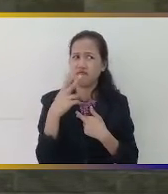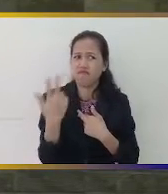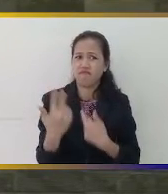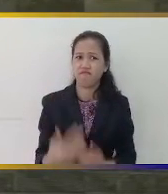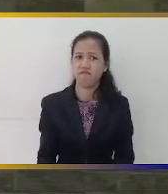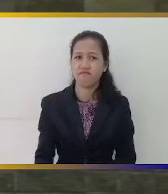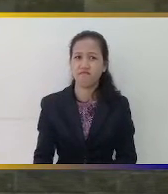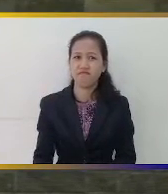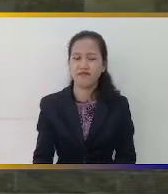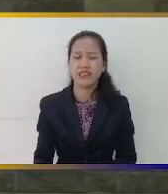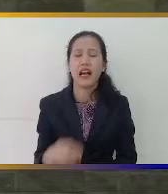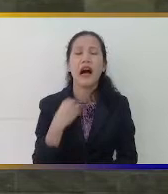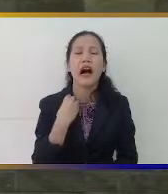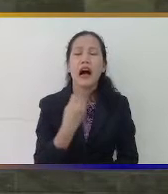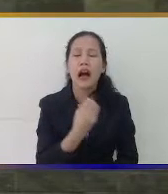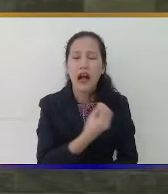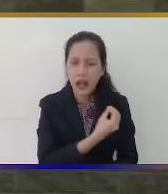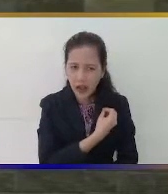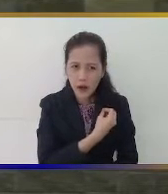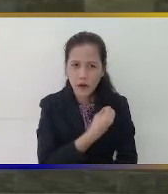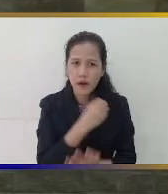Yung bahay po natin,